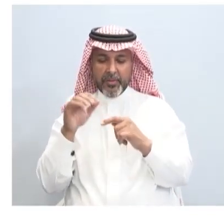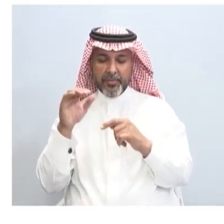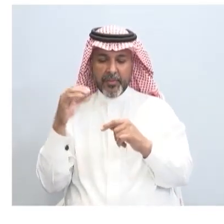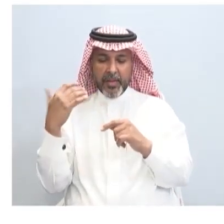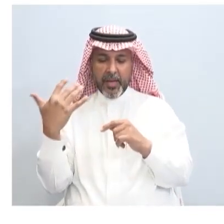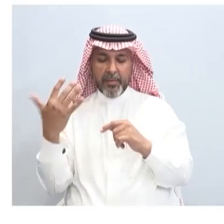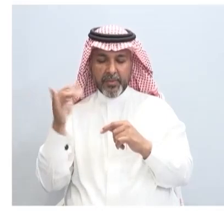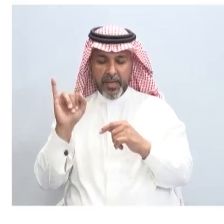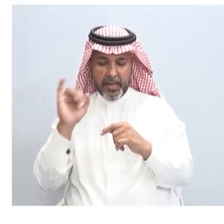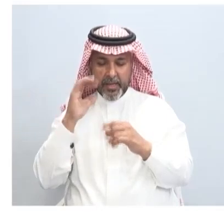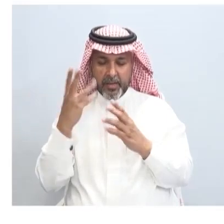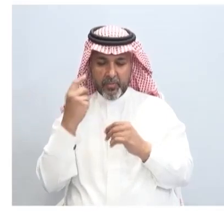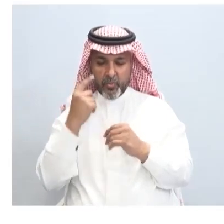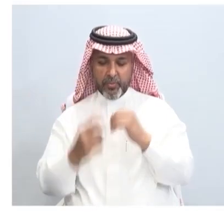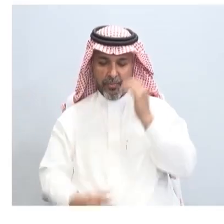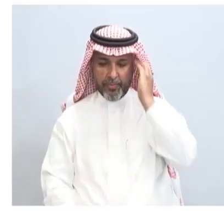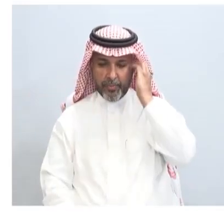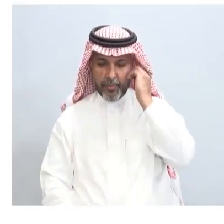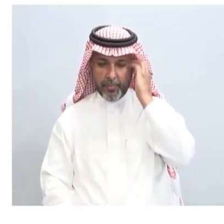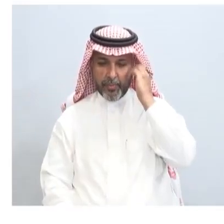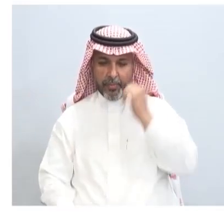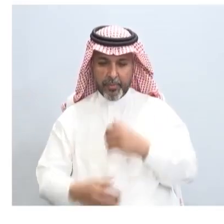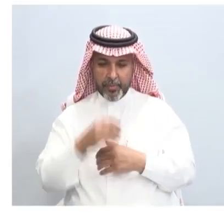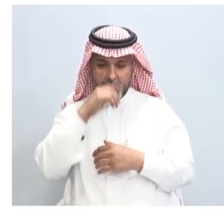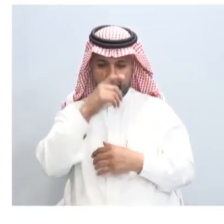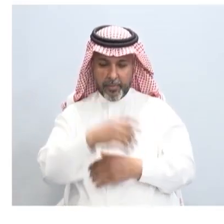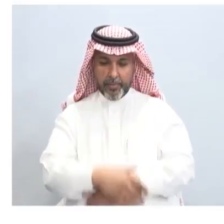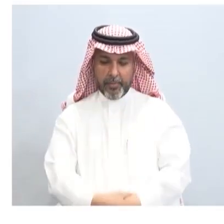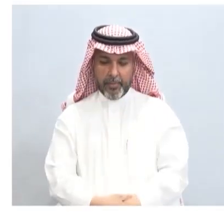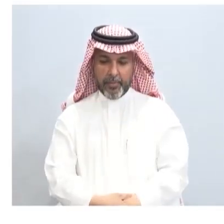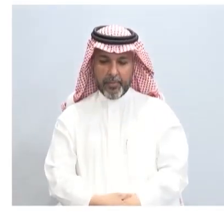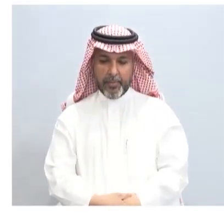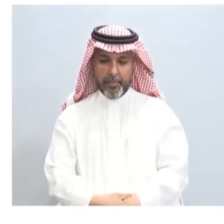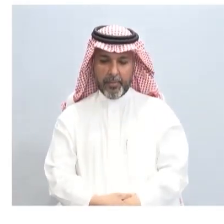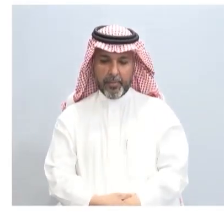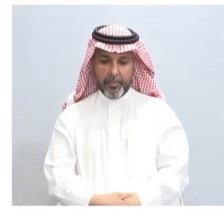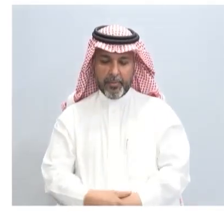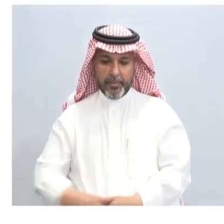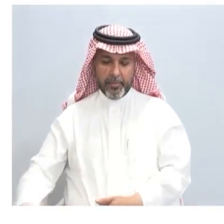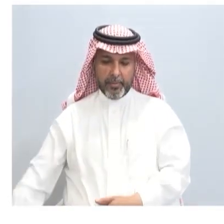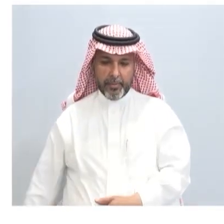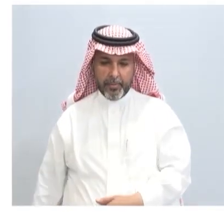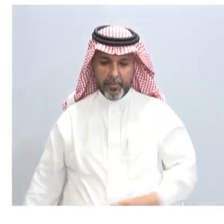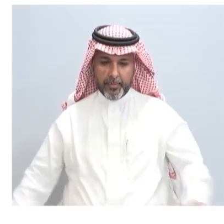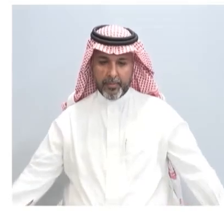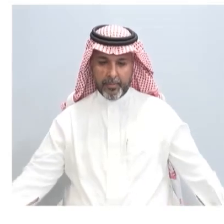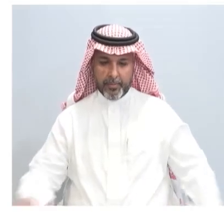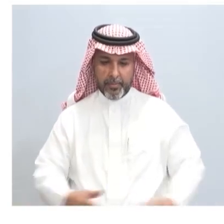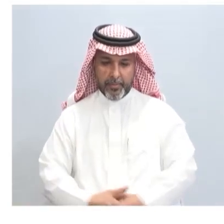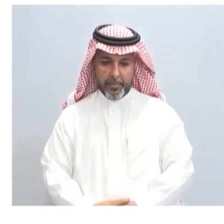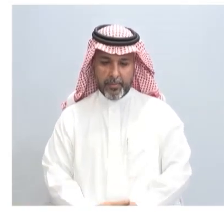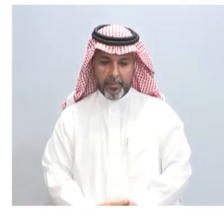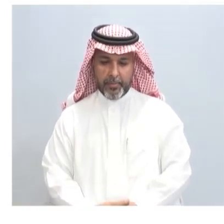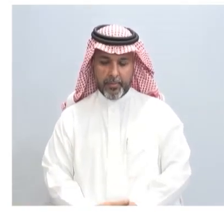فبالتالي بتقول الان عباره عن 6 في 5 في 4 في 3 في 2 في 1 على